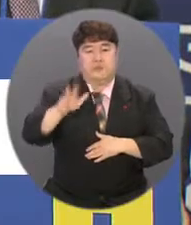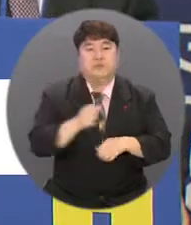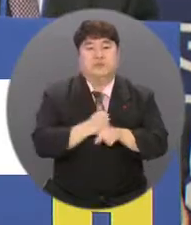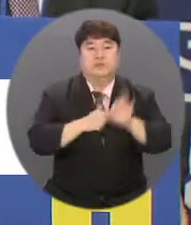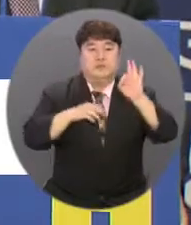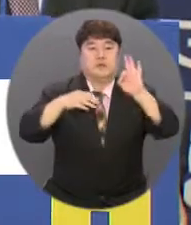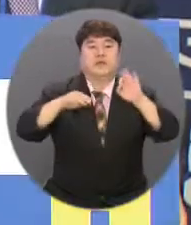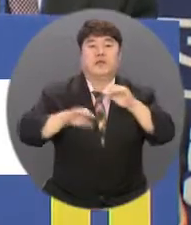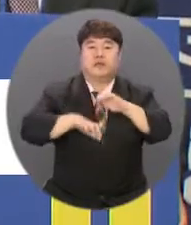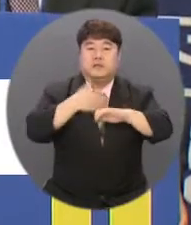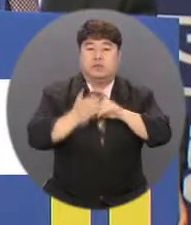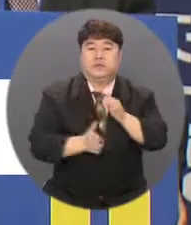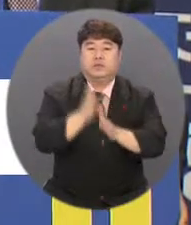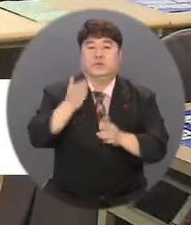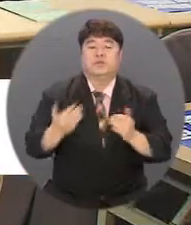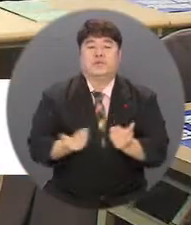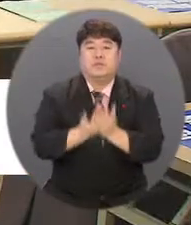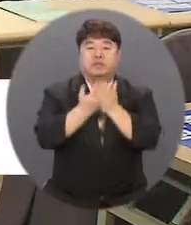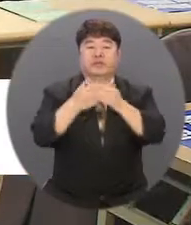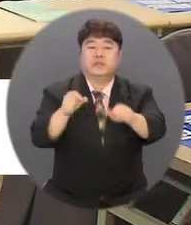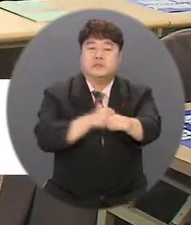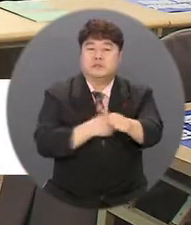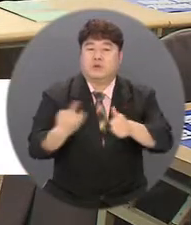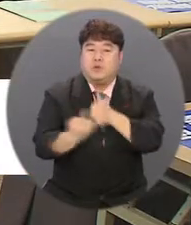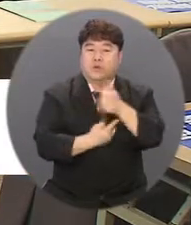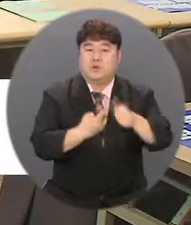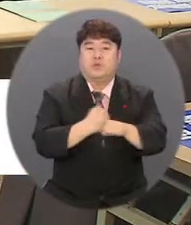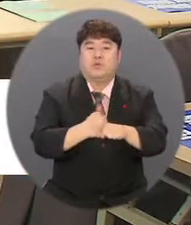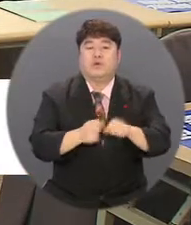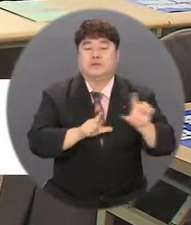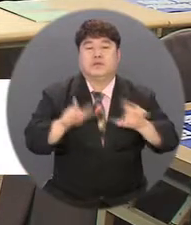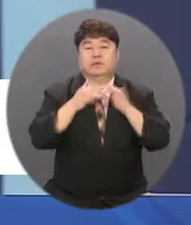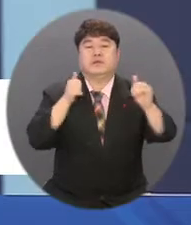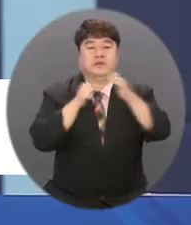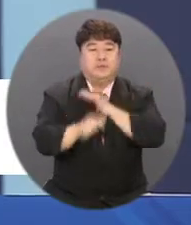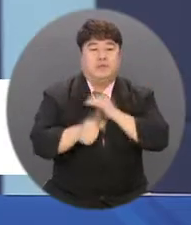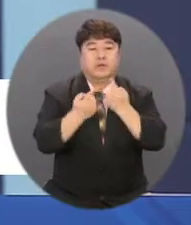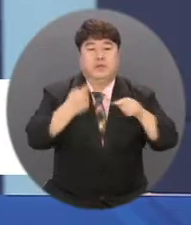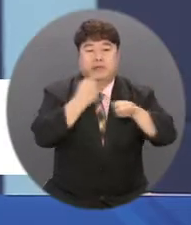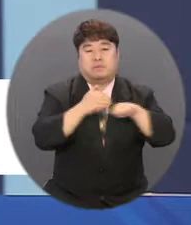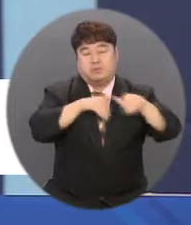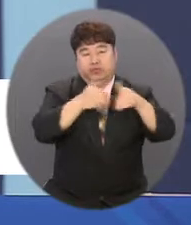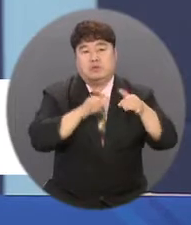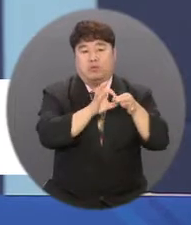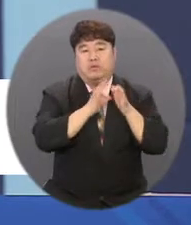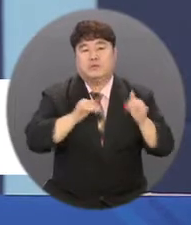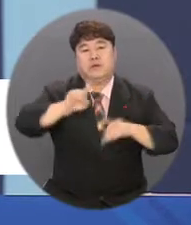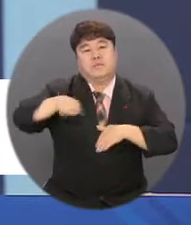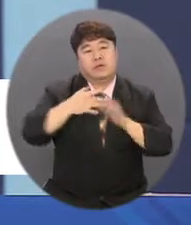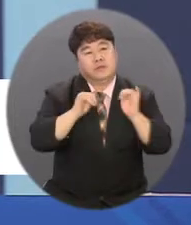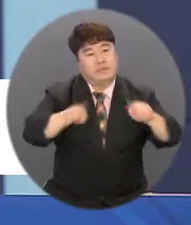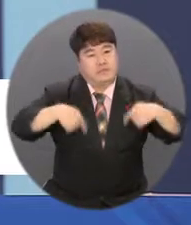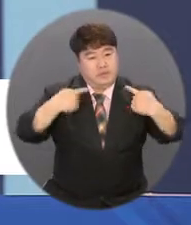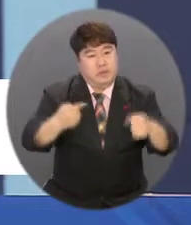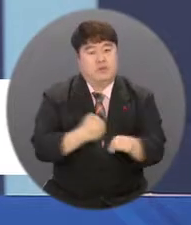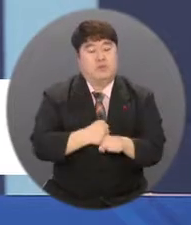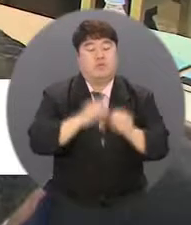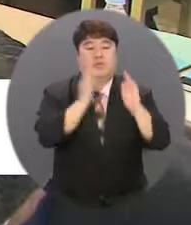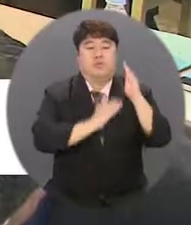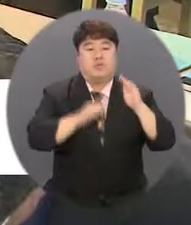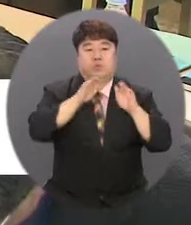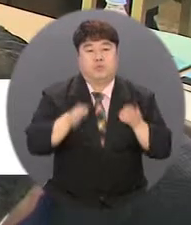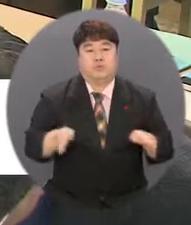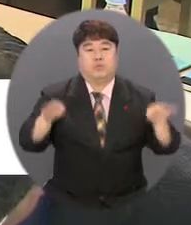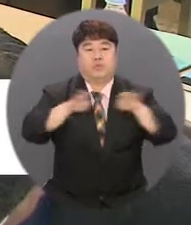10개 혁신도시발전특별위원회 위원과 주민대표, 더불어민주당 관계자 등 100여 명이 참석해